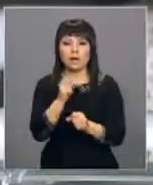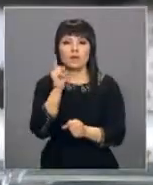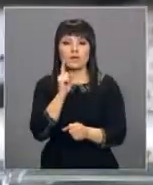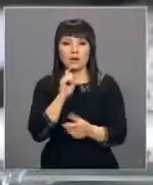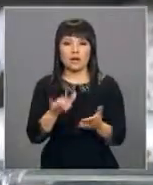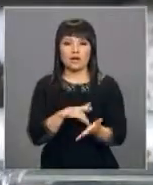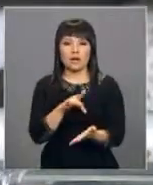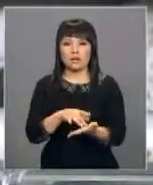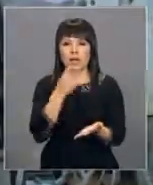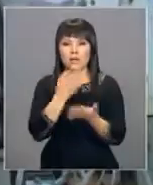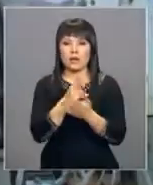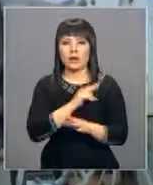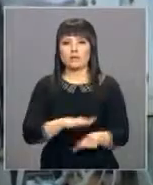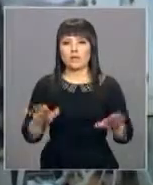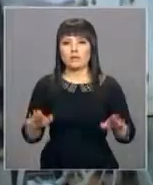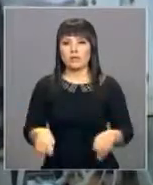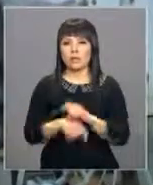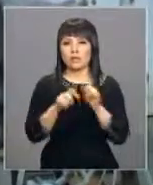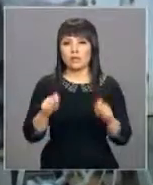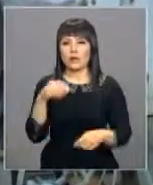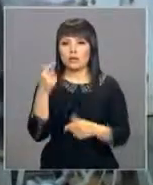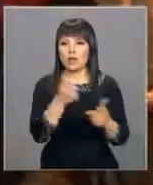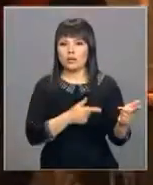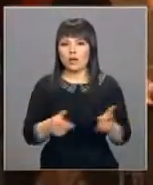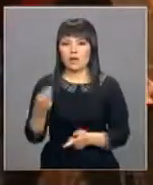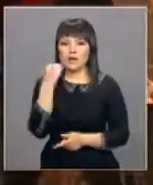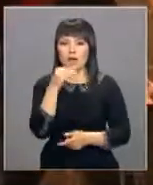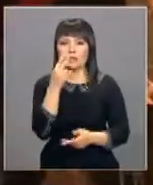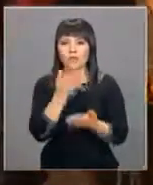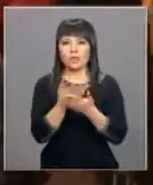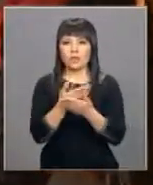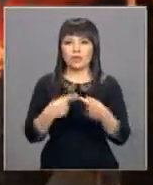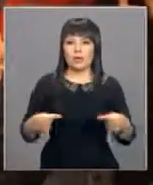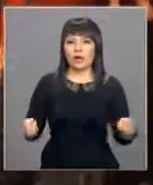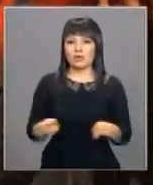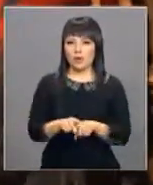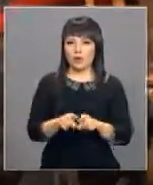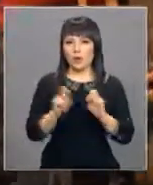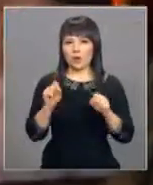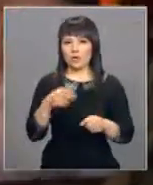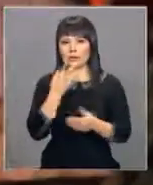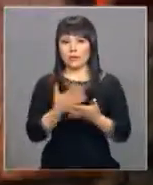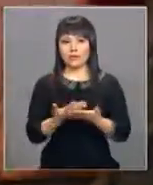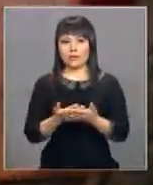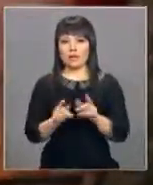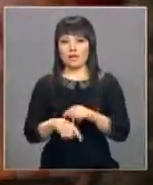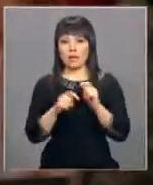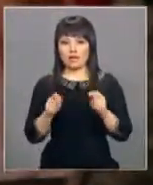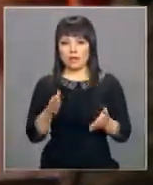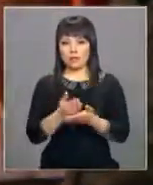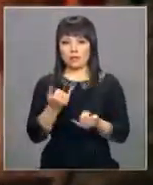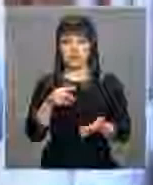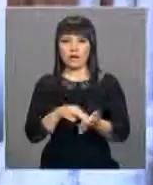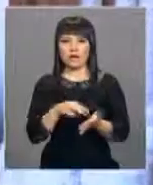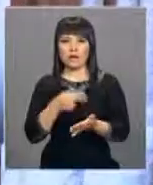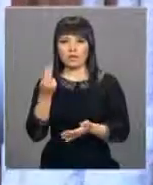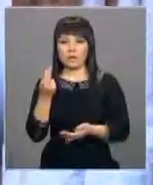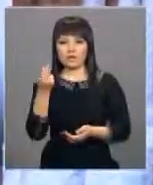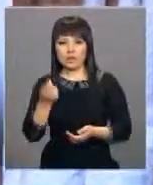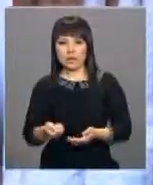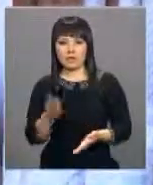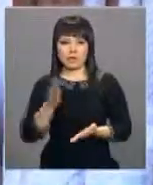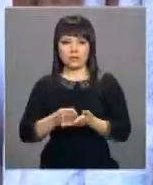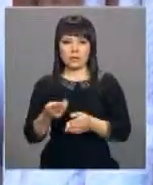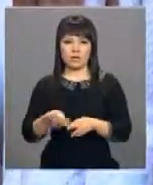қаладағы бірден бір кәсіпорын. Дайын өнімнің сапасы өзгелдерден келетін бұйымдардан бірде кем емес. Соған қарамастан бағасы бірнеше есеге